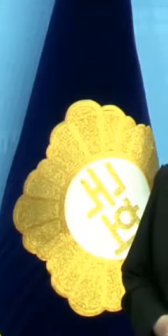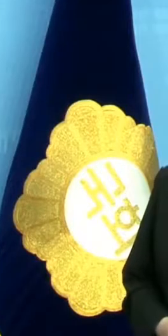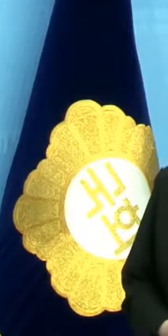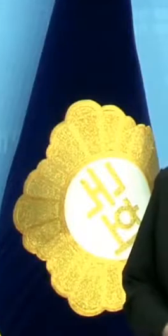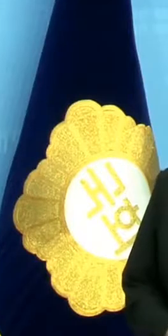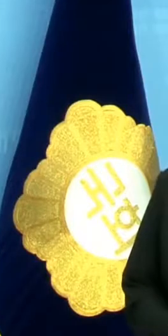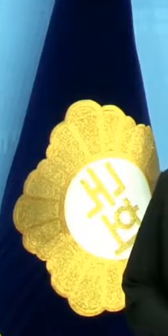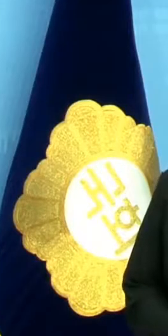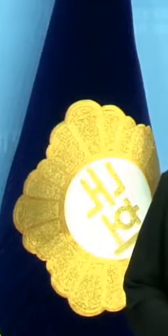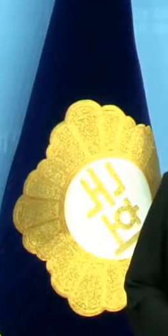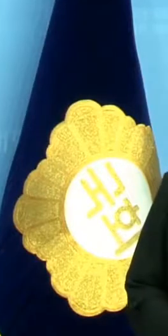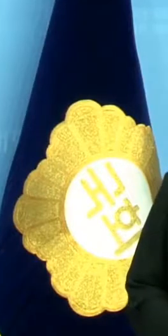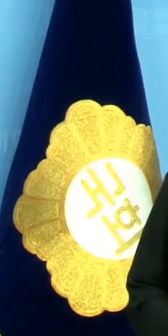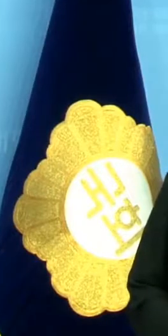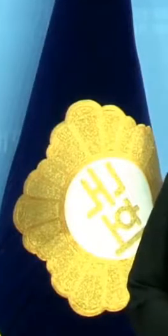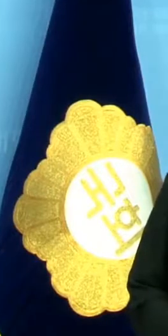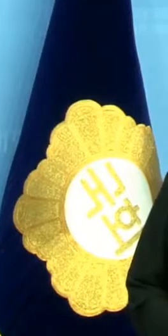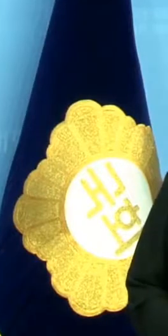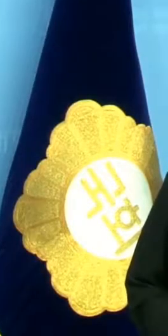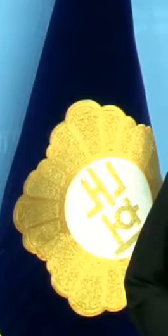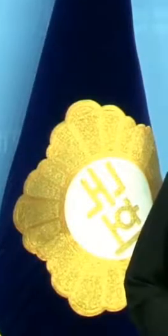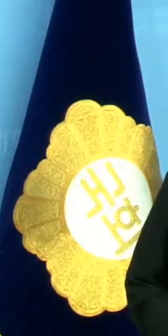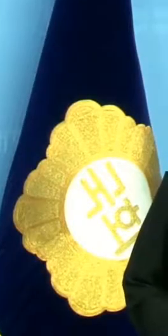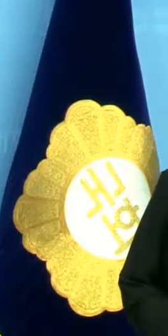지금 하겠습니다.